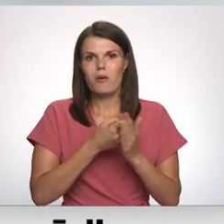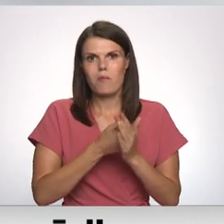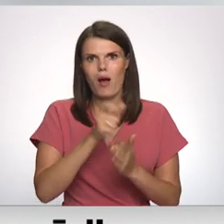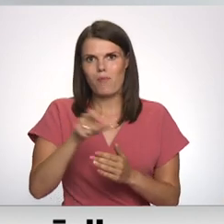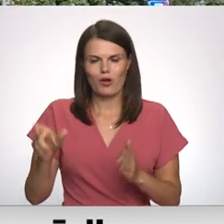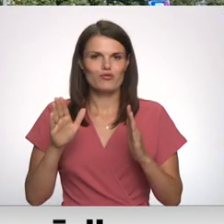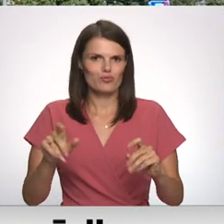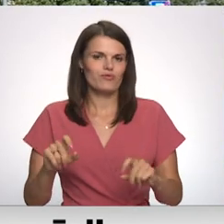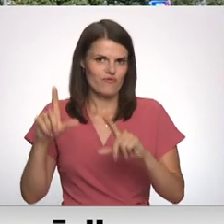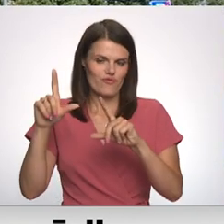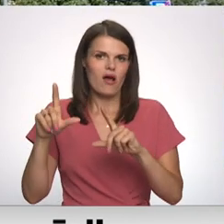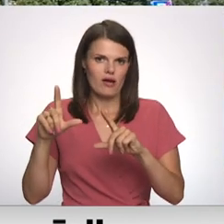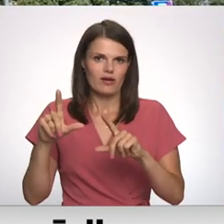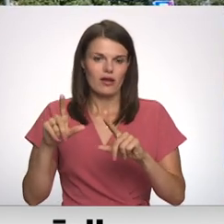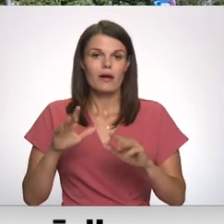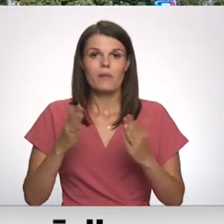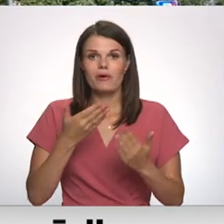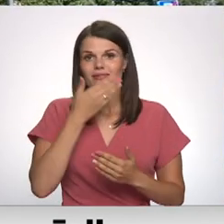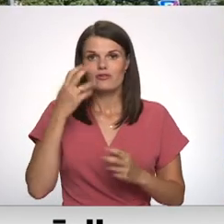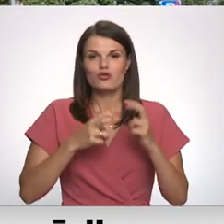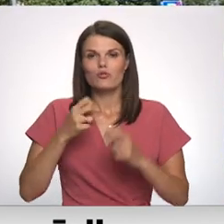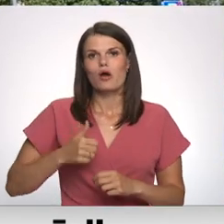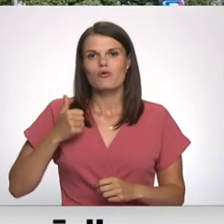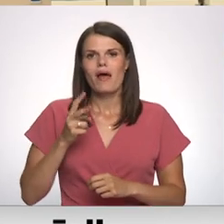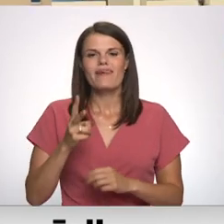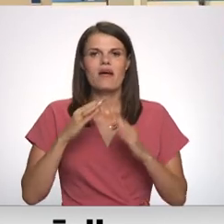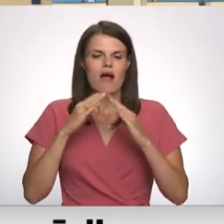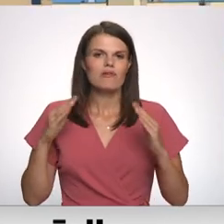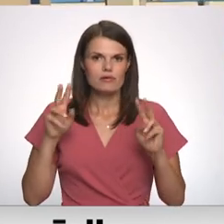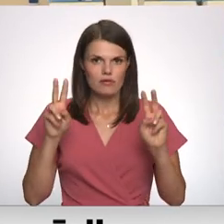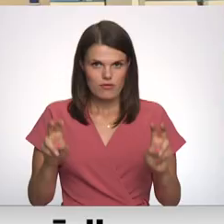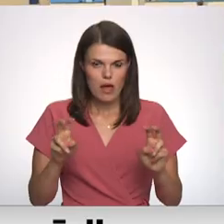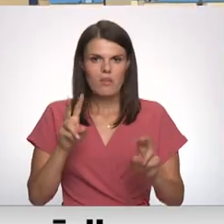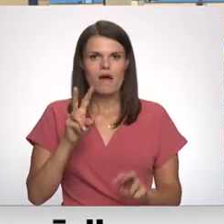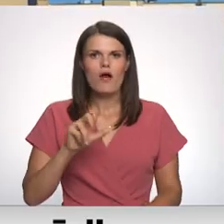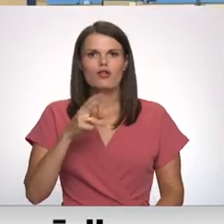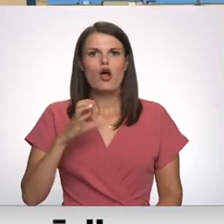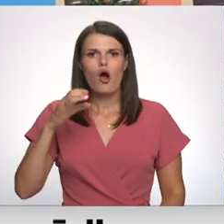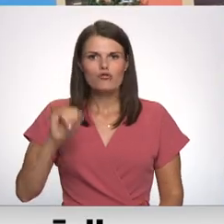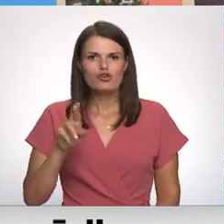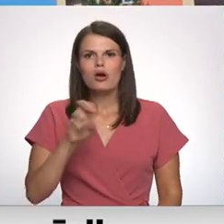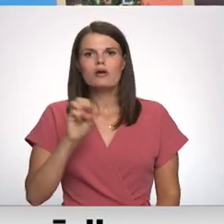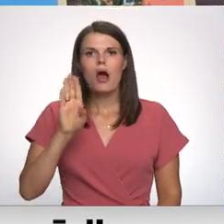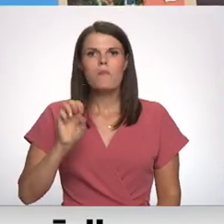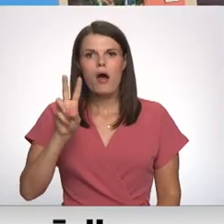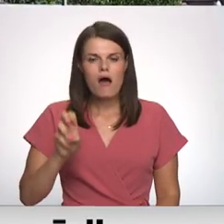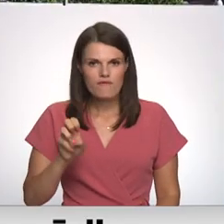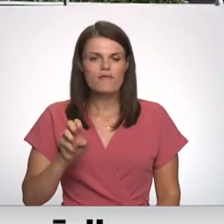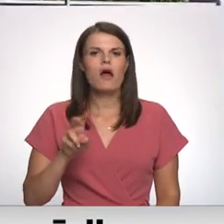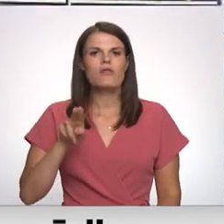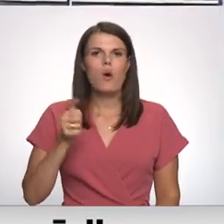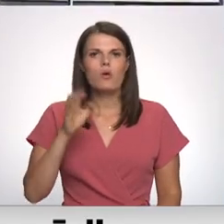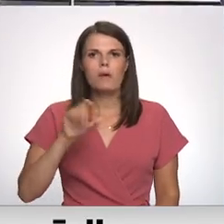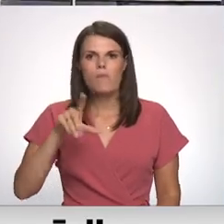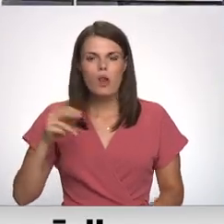būtu. Tikmēr siltuma ražotājs Ķekavas nami, kas to nodrošina iedzīvotājiem Valdlaučos Rāmavā, Ķekavā un Daugmalē, norāda, ka no